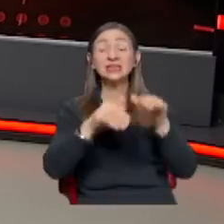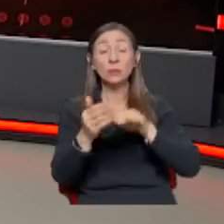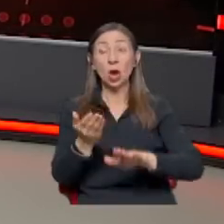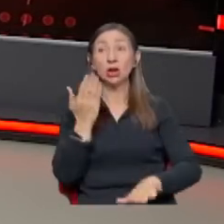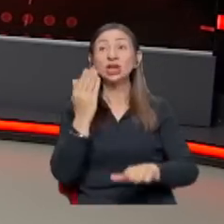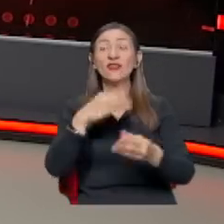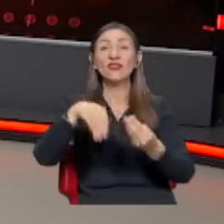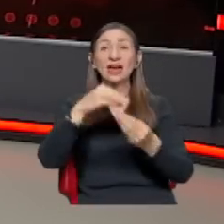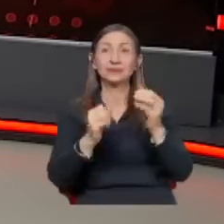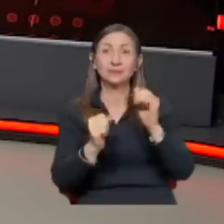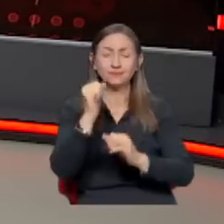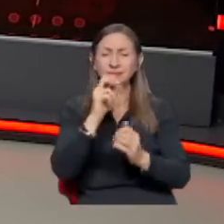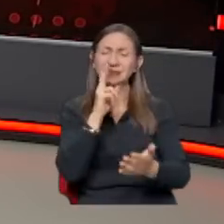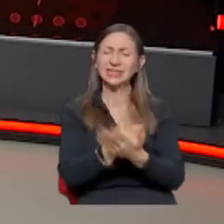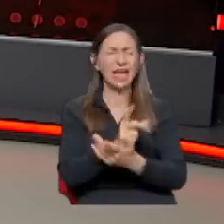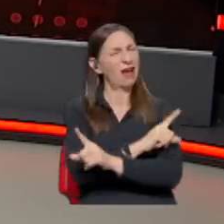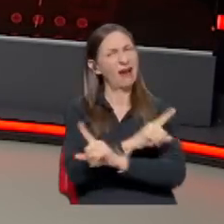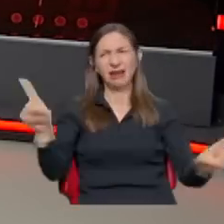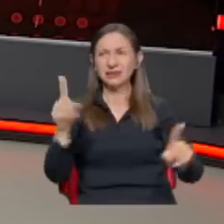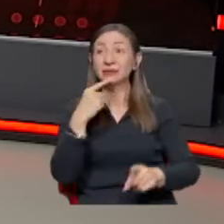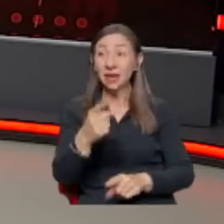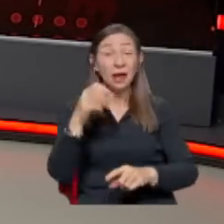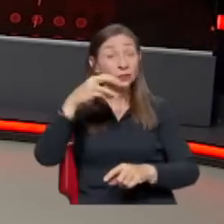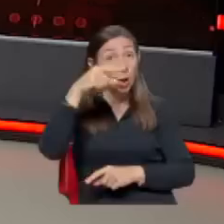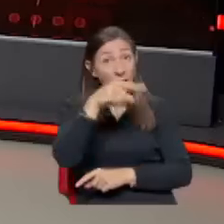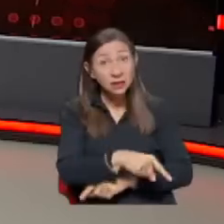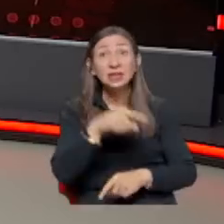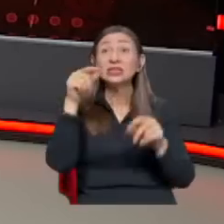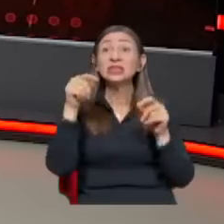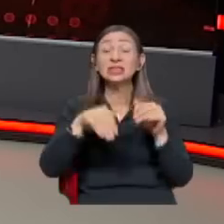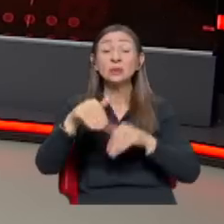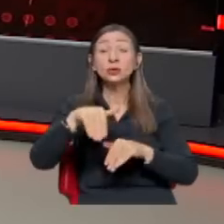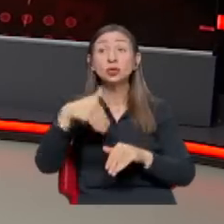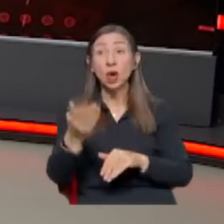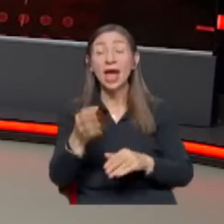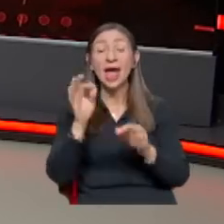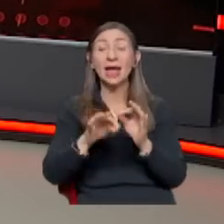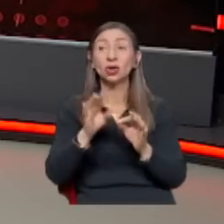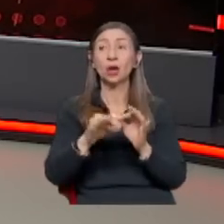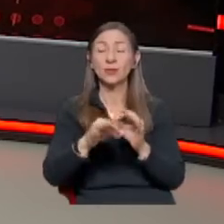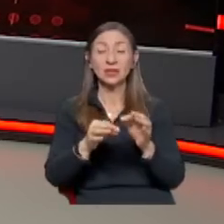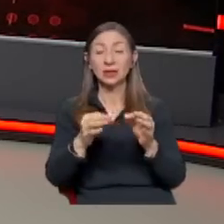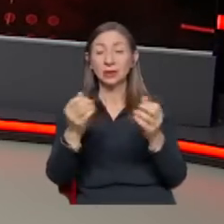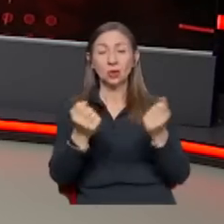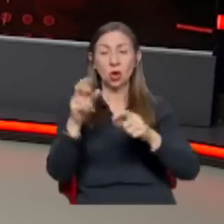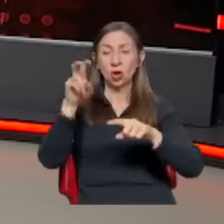Seçimlerden önce faiz artışına kesinlikle red diyen Erdoğan, seçimlerden sonra ekonominin direksiyonu oturttuğu Mehmet